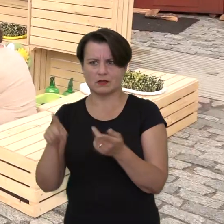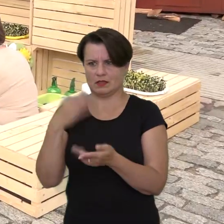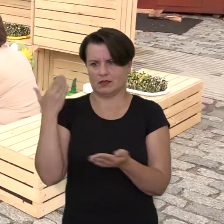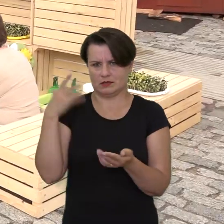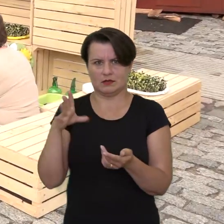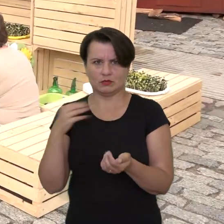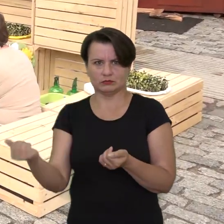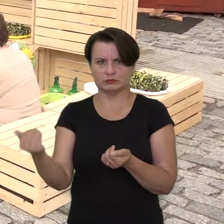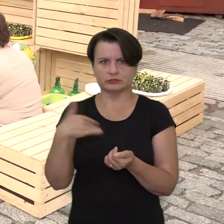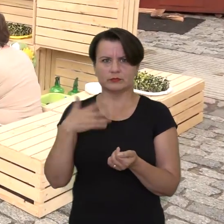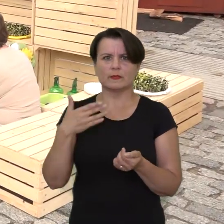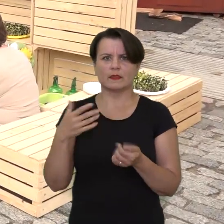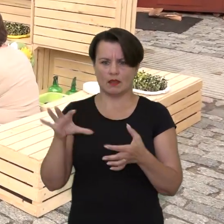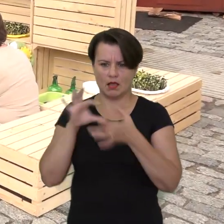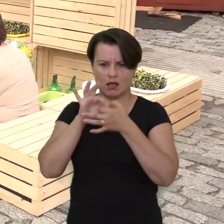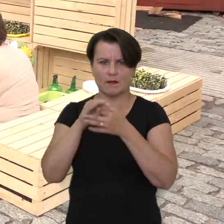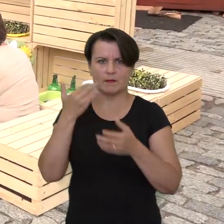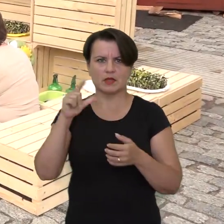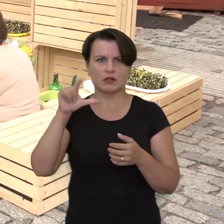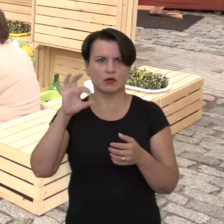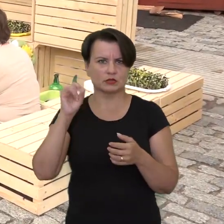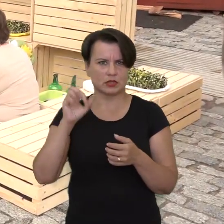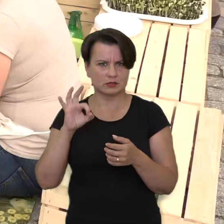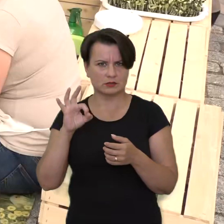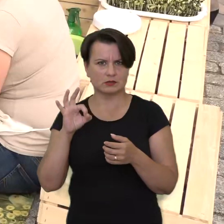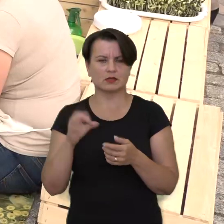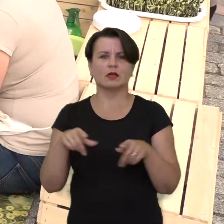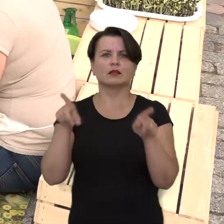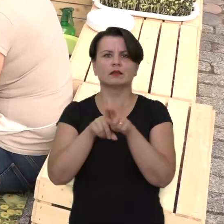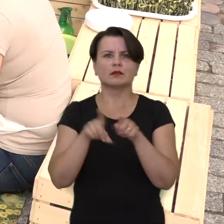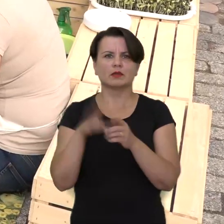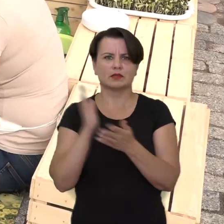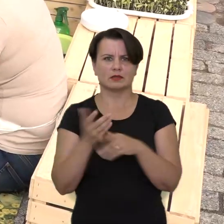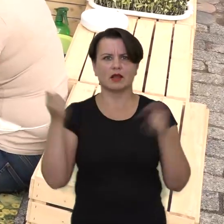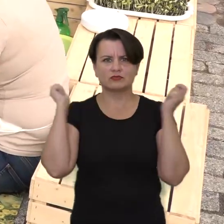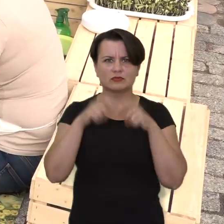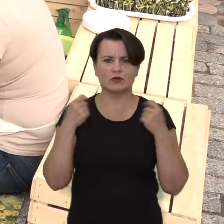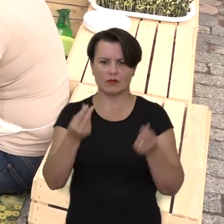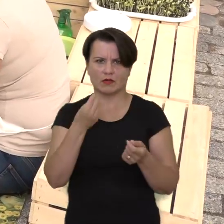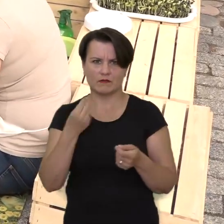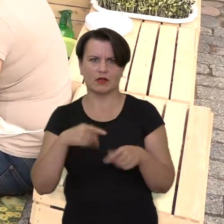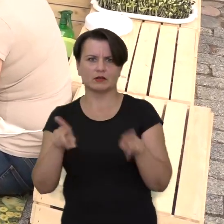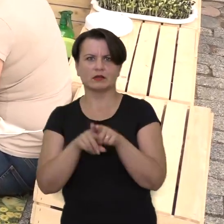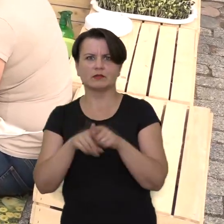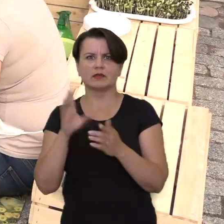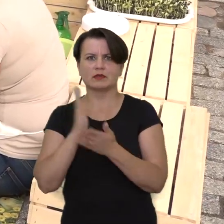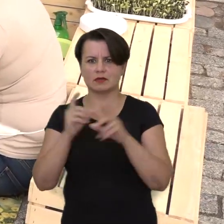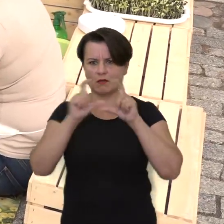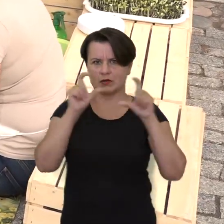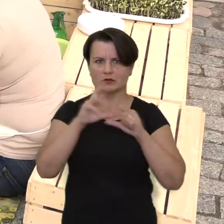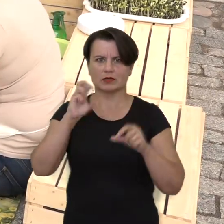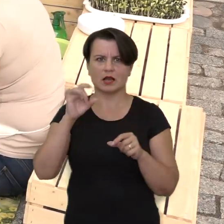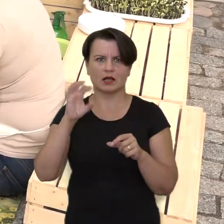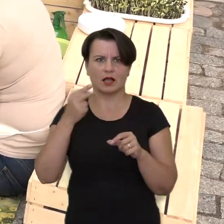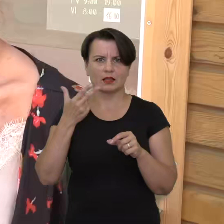savo degustacijų sąrašus ir netaip seniai atsiuntė naujus susijusius su Česlovu Milošu ir žemaitiškų valgių ir kitokių ir